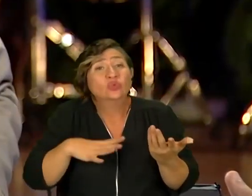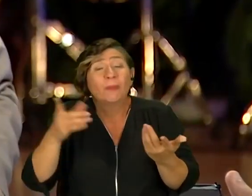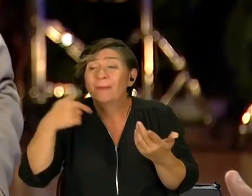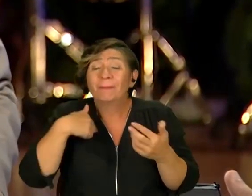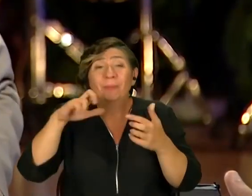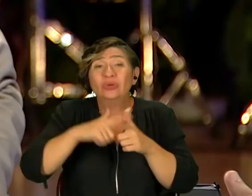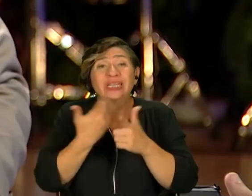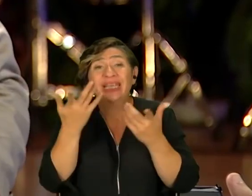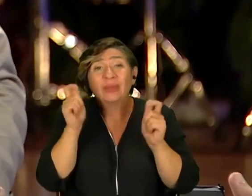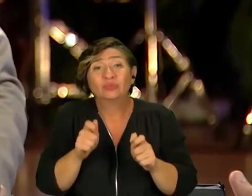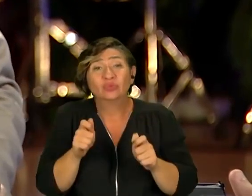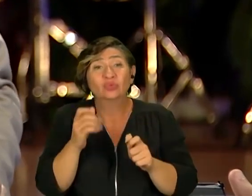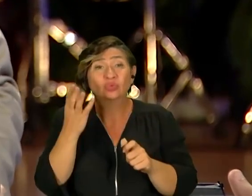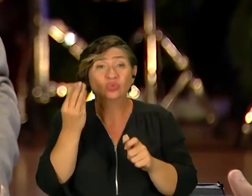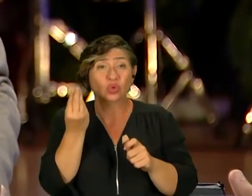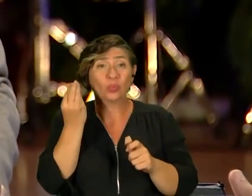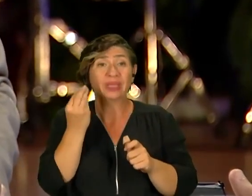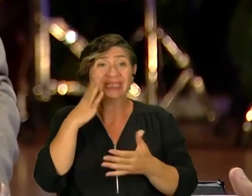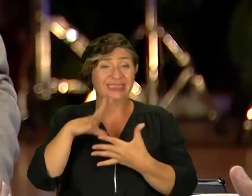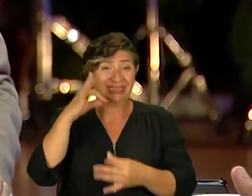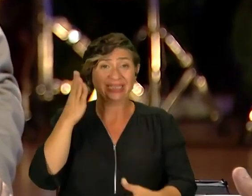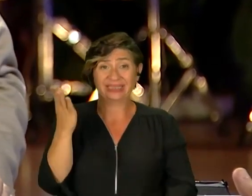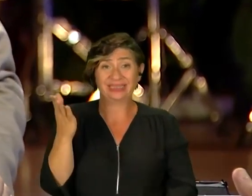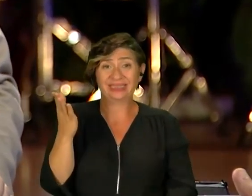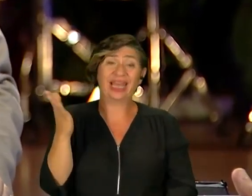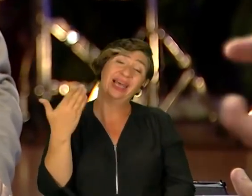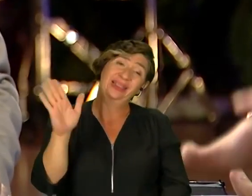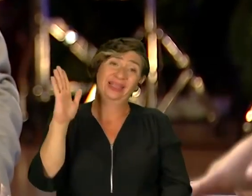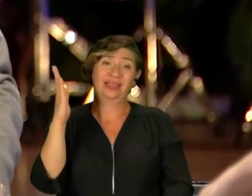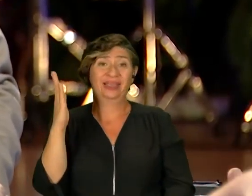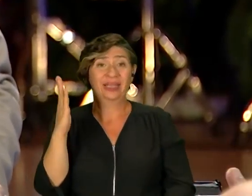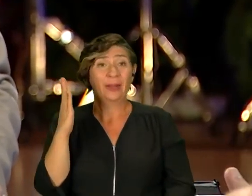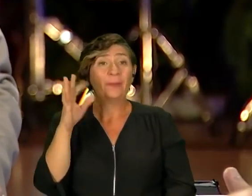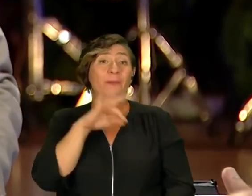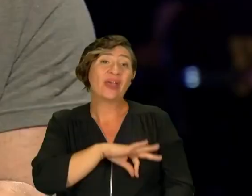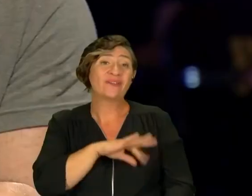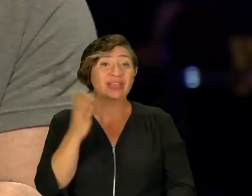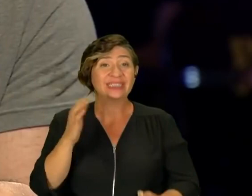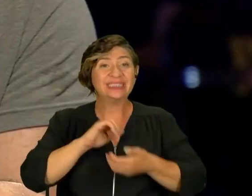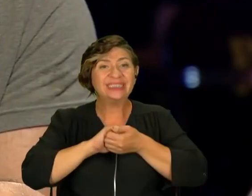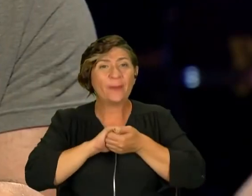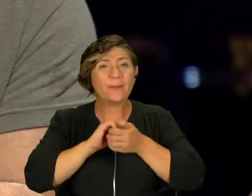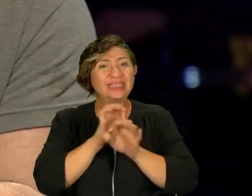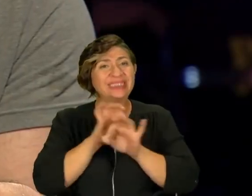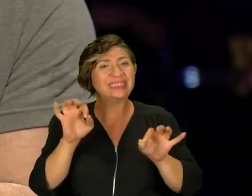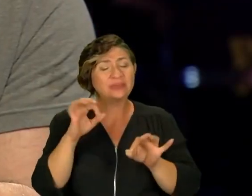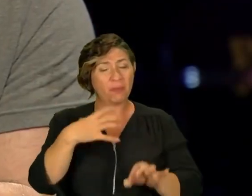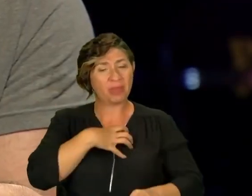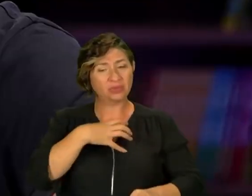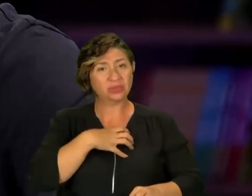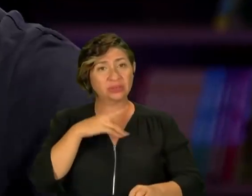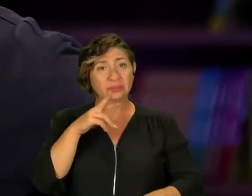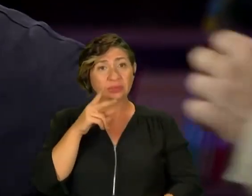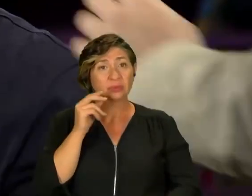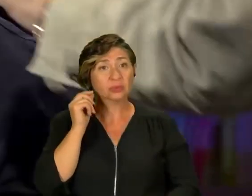Benle niye proje yapıyorsun? Yani çok mu iyi bir insansın sen? Hadi oradan. Evet, menfaat. Samimiyetsiz geliyor ama çok yani, narsist bir davranış.